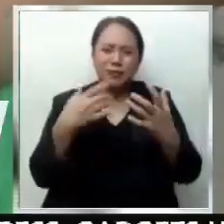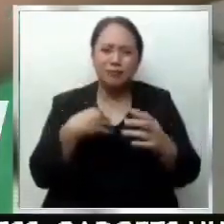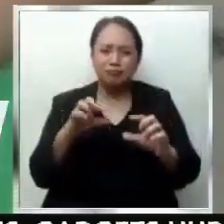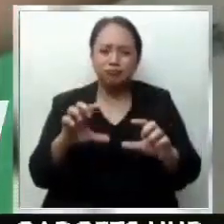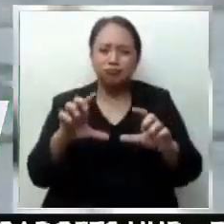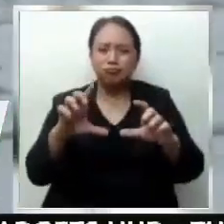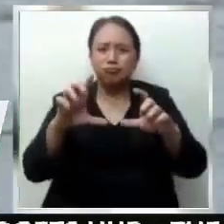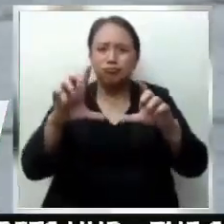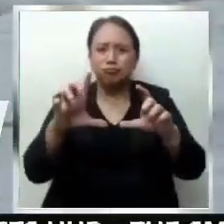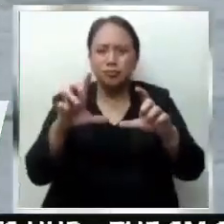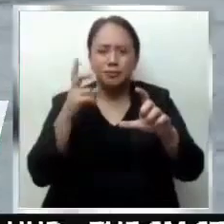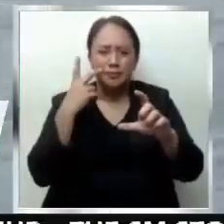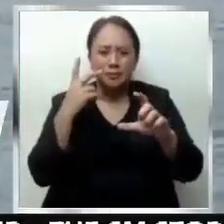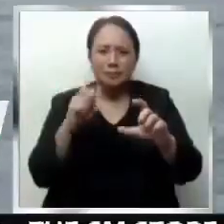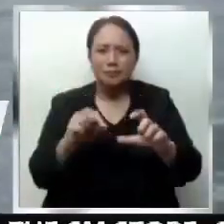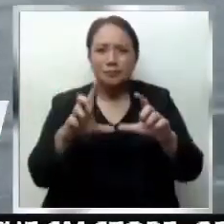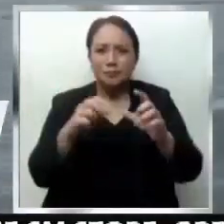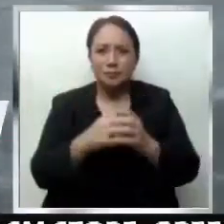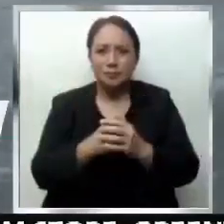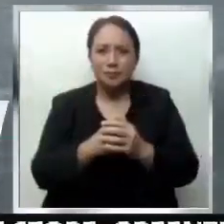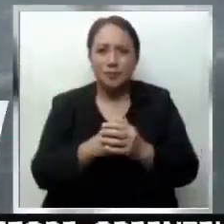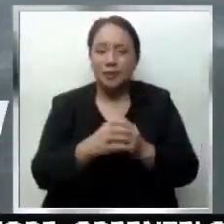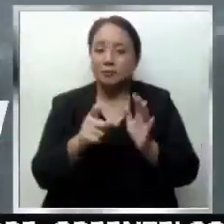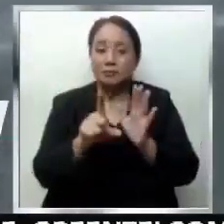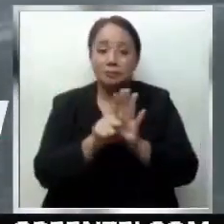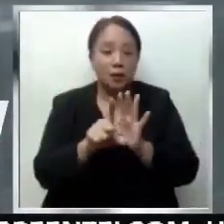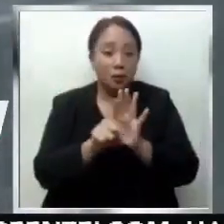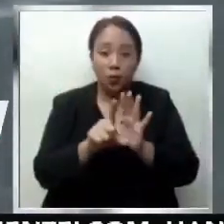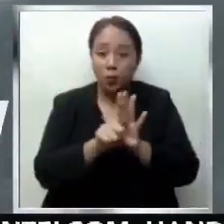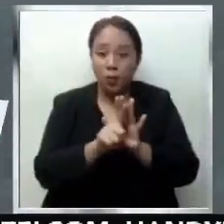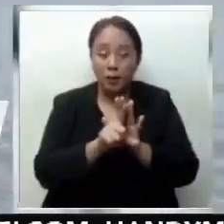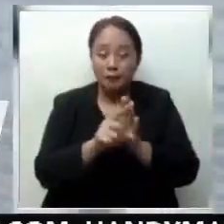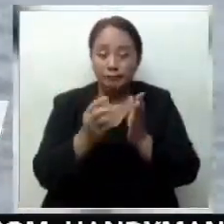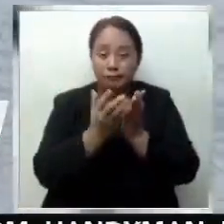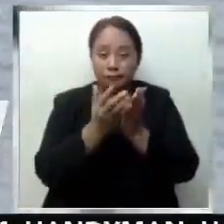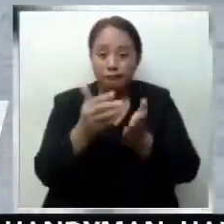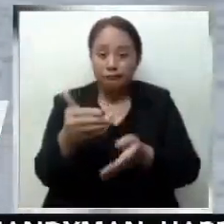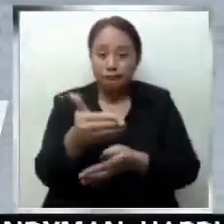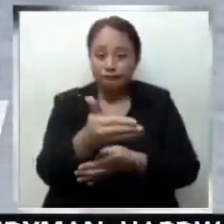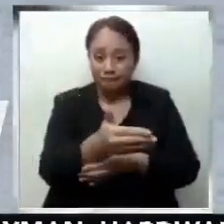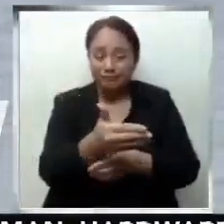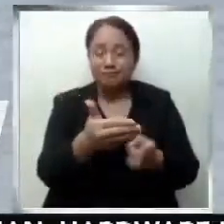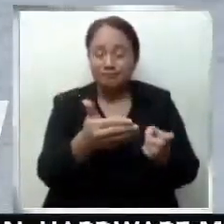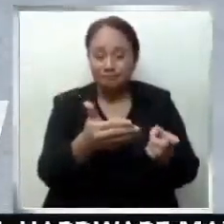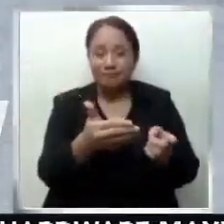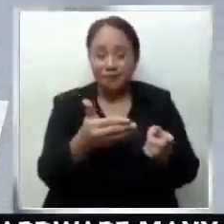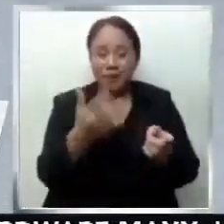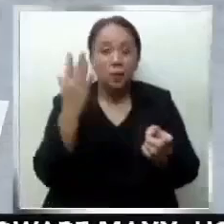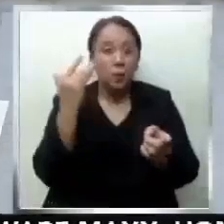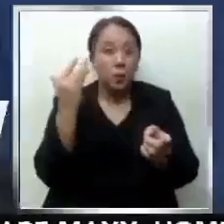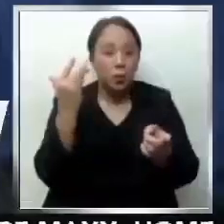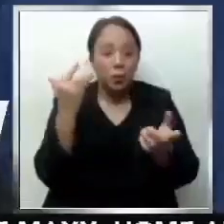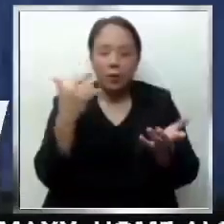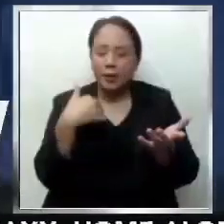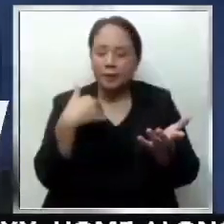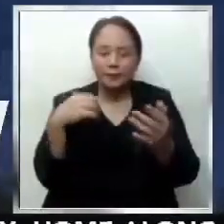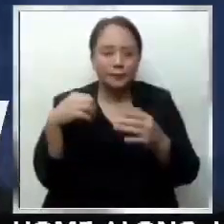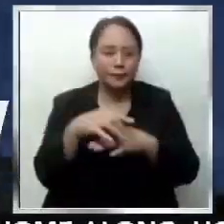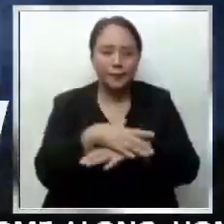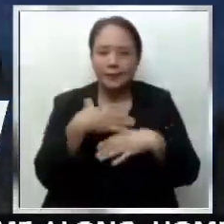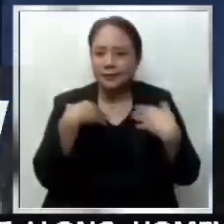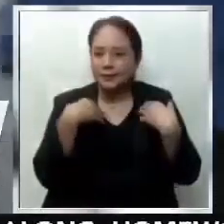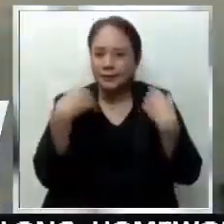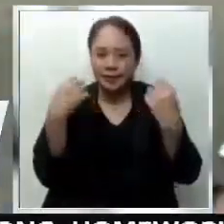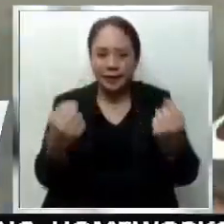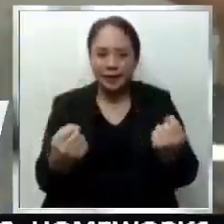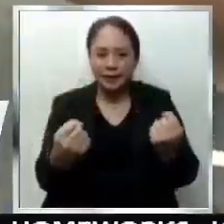po, umi masama ho. Ipinagbabawal muna ang pangingisda sa buong probinsya dahil sa pinangangambang epekto sa kalusugan ng mga